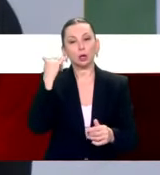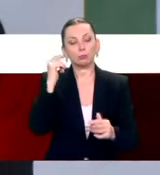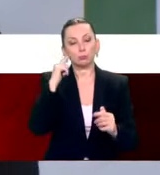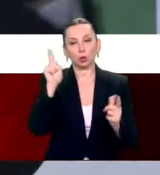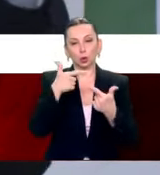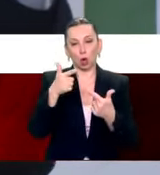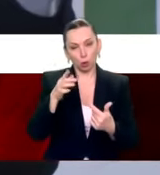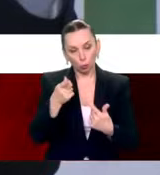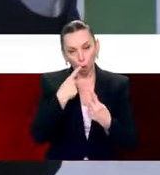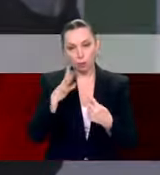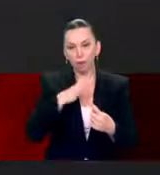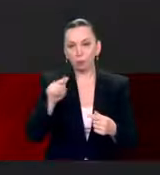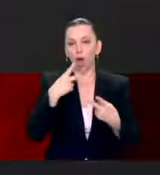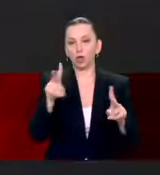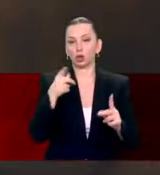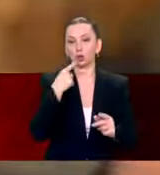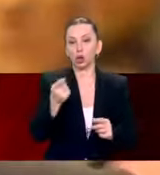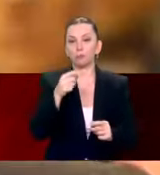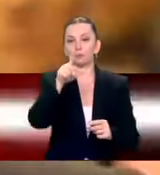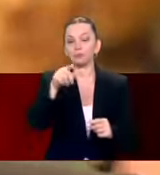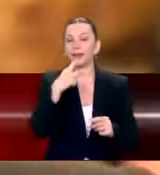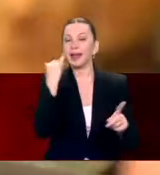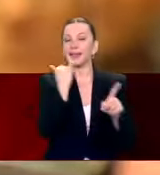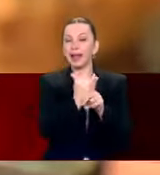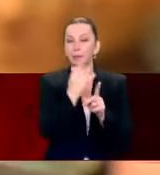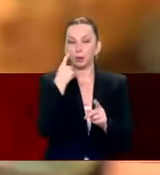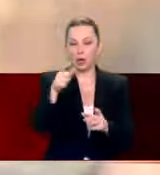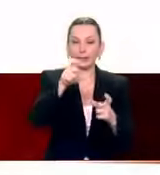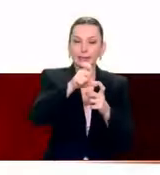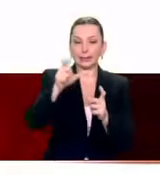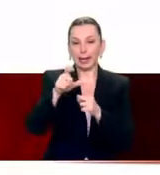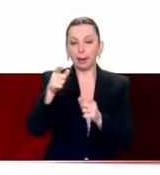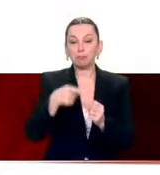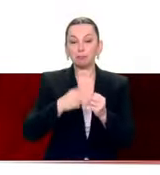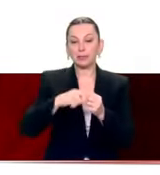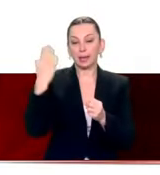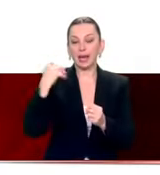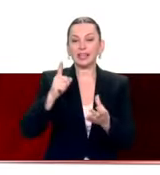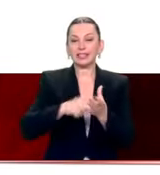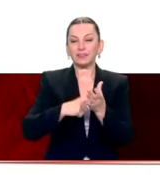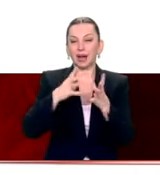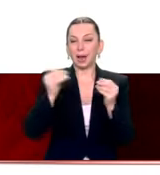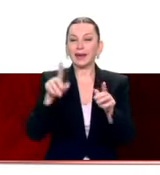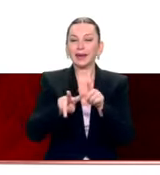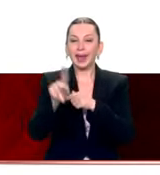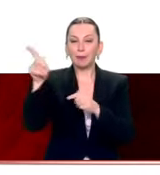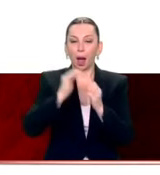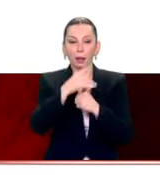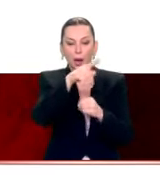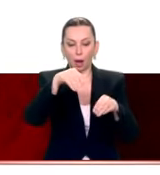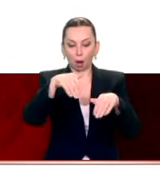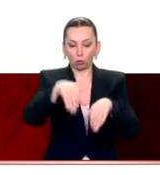da buradan ilan ediyoruz. Böceğe bir tepki de DEM Partili Sırrısakık'tan geldi. Geçen yıl İsviçre'de kaybettiğim yengemi Antalya'da